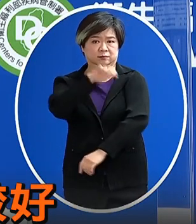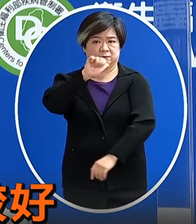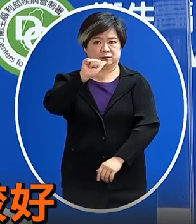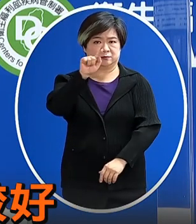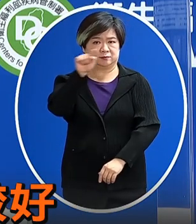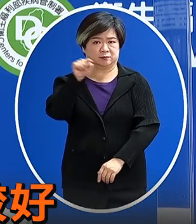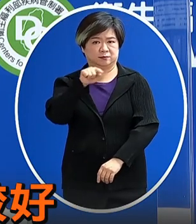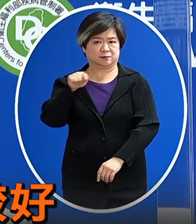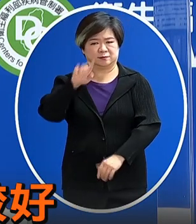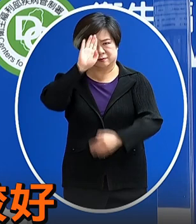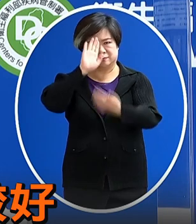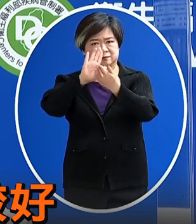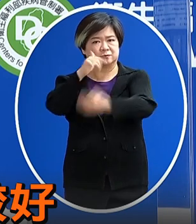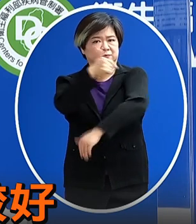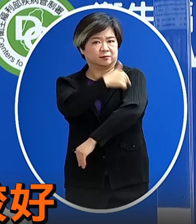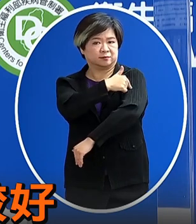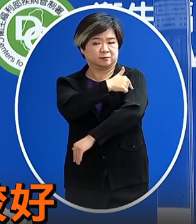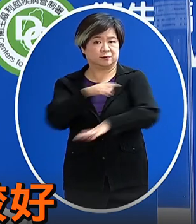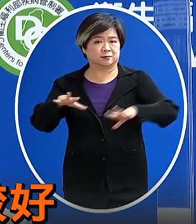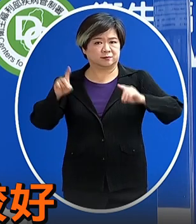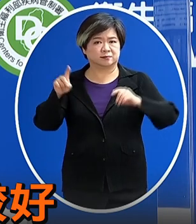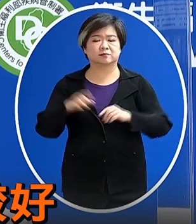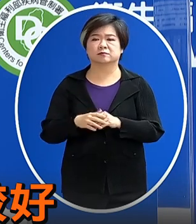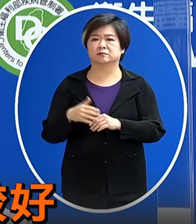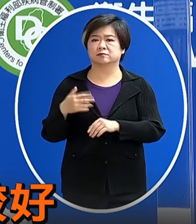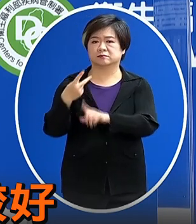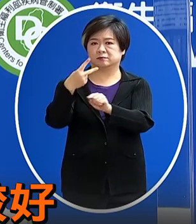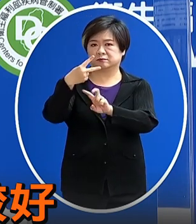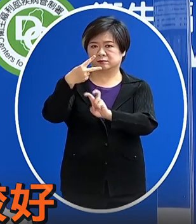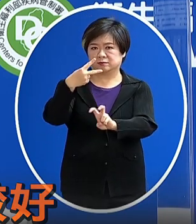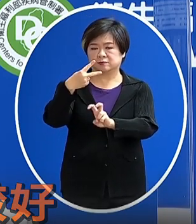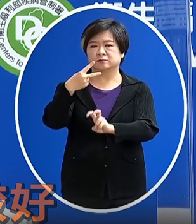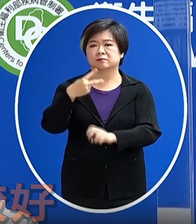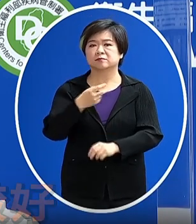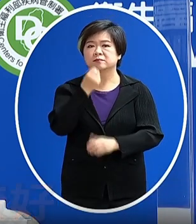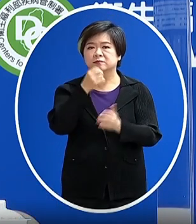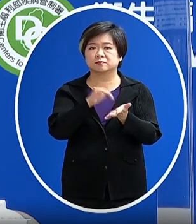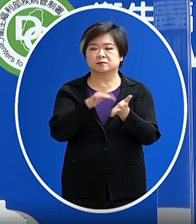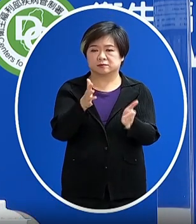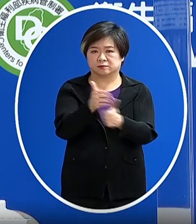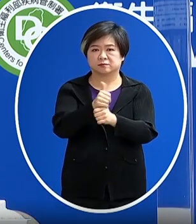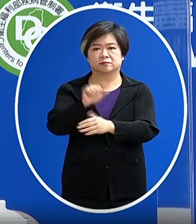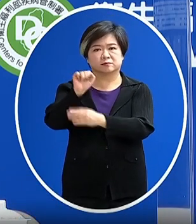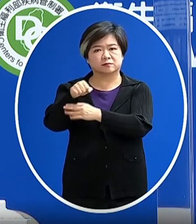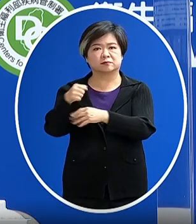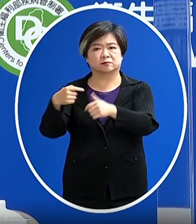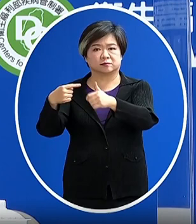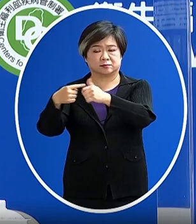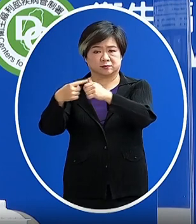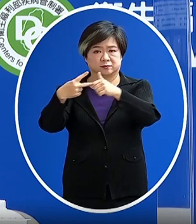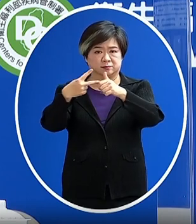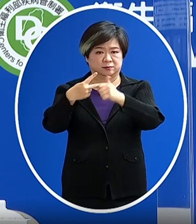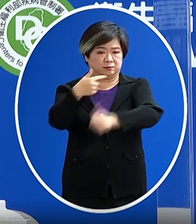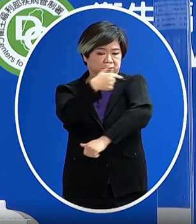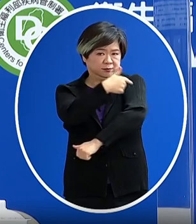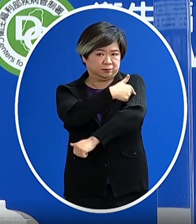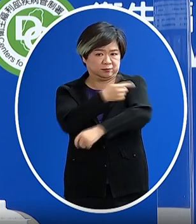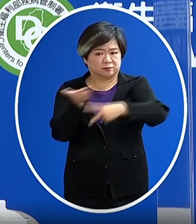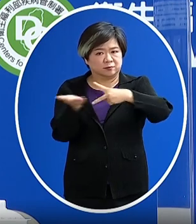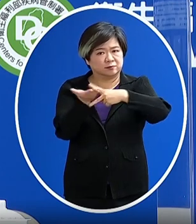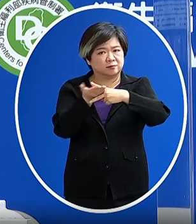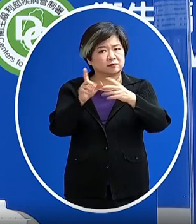打的时候哈，那食药署哈在2月20日核准 A G 疫苗的用法是第一剂与第二剂的间隔时间